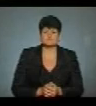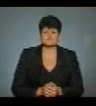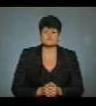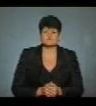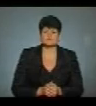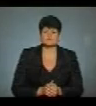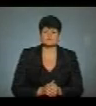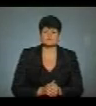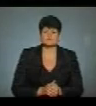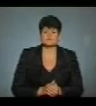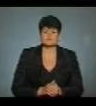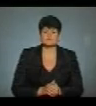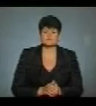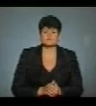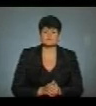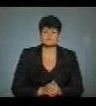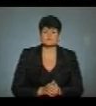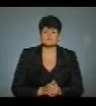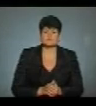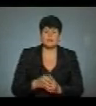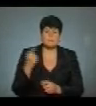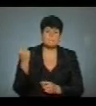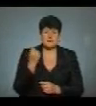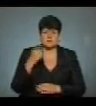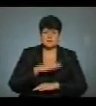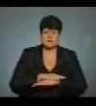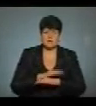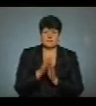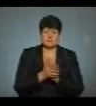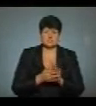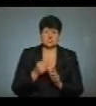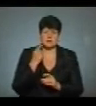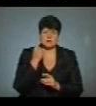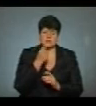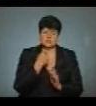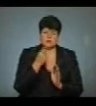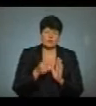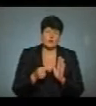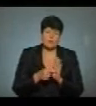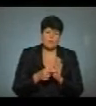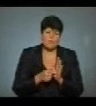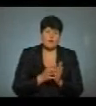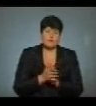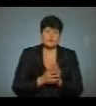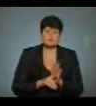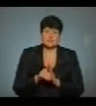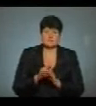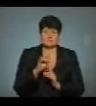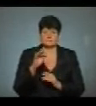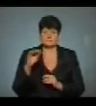Бачите, ви привіталися зі мною, я привіталася з вами. Перше заняття викладачка жестової мови Надія Коцовська розпочала з вивчення